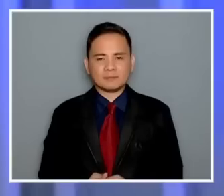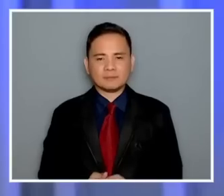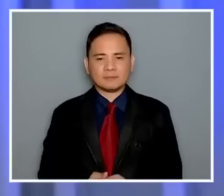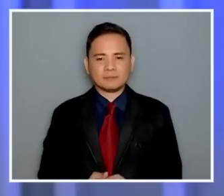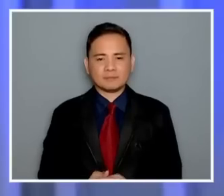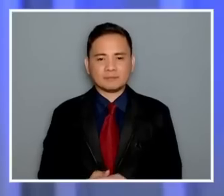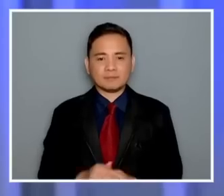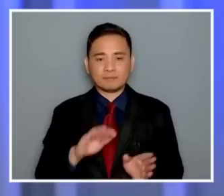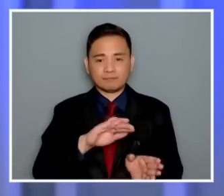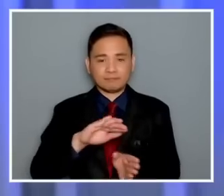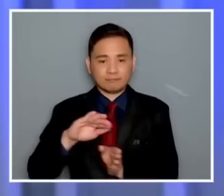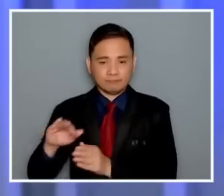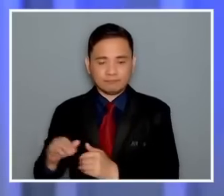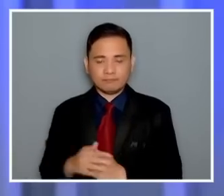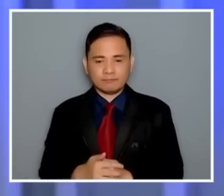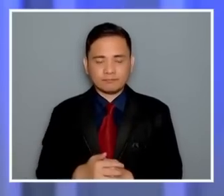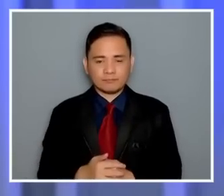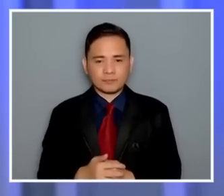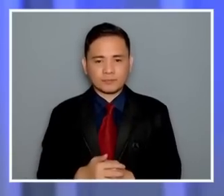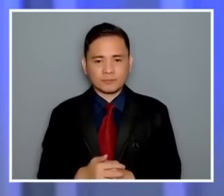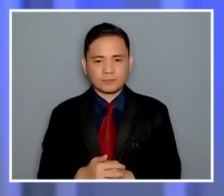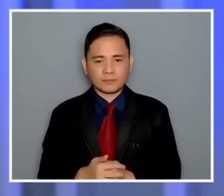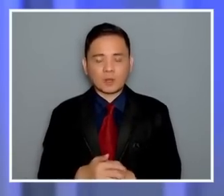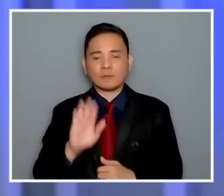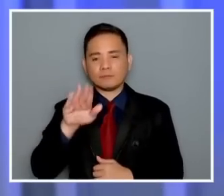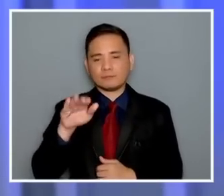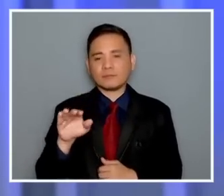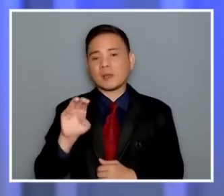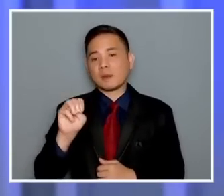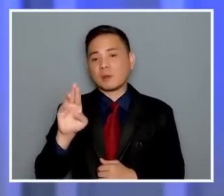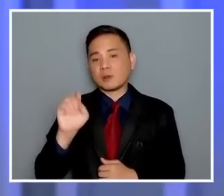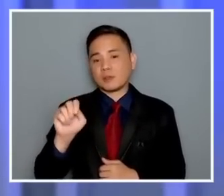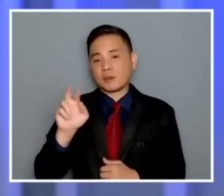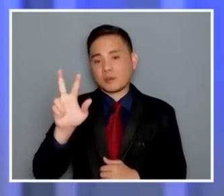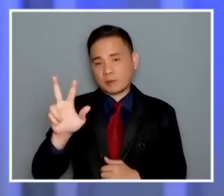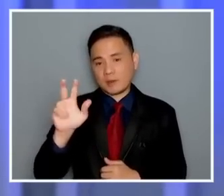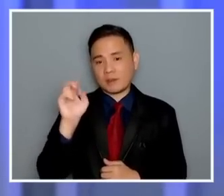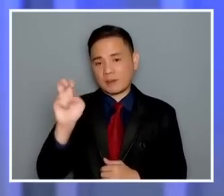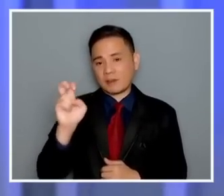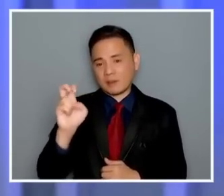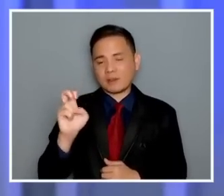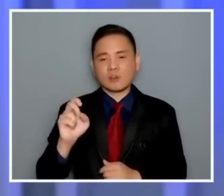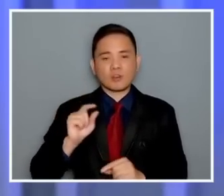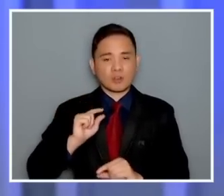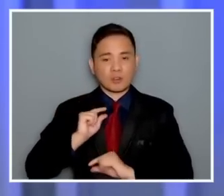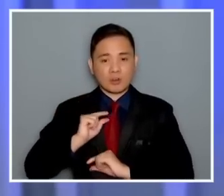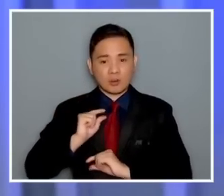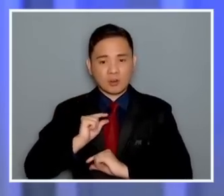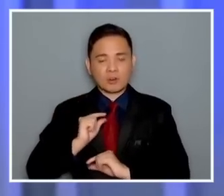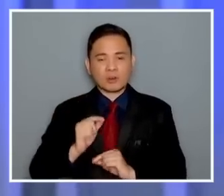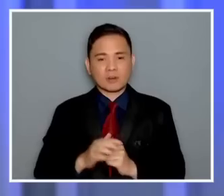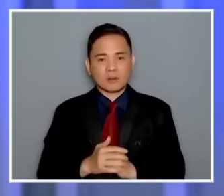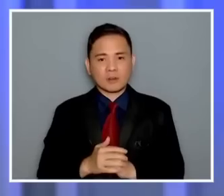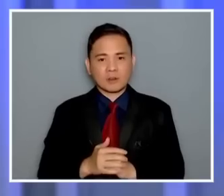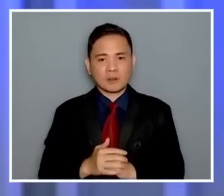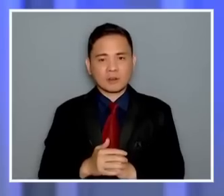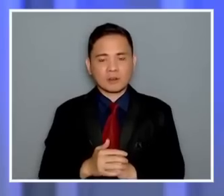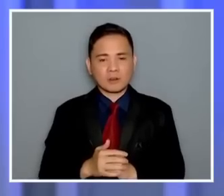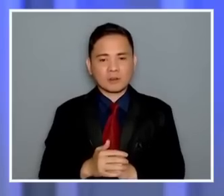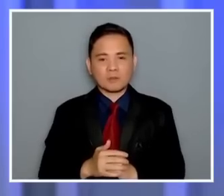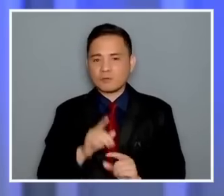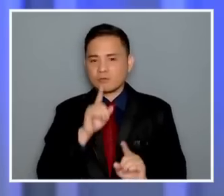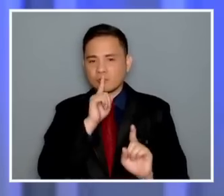Samantala, sa isang pahayag, sinabi po ng pamunuan ng MRT na hindi nag-abiso sa mga security guard ang estudyante na may lamang laptop ang